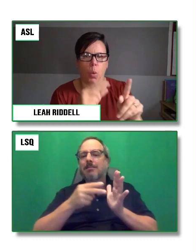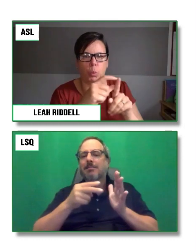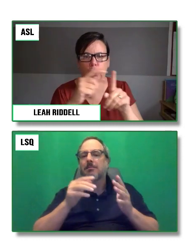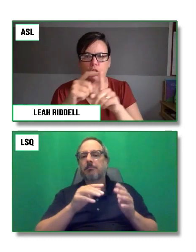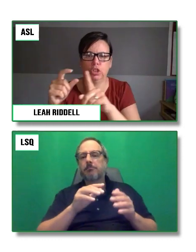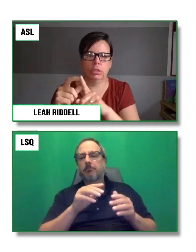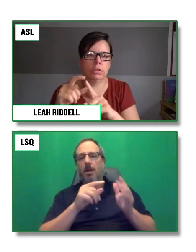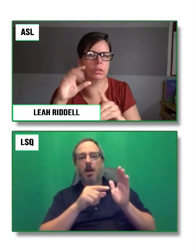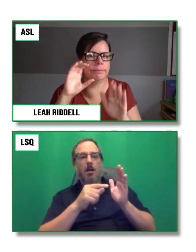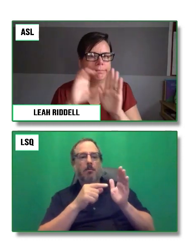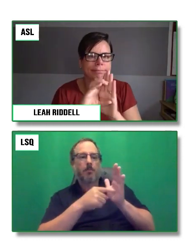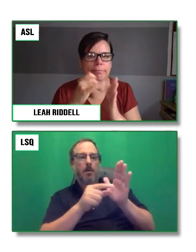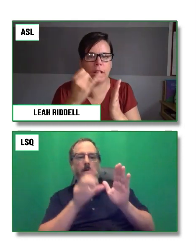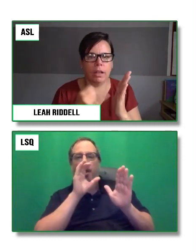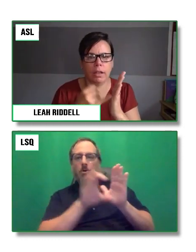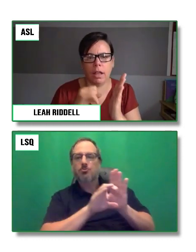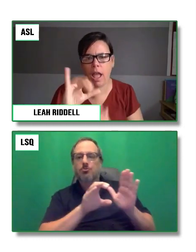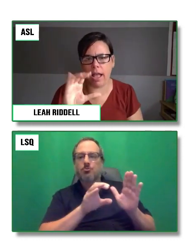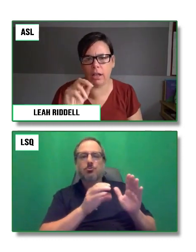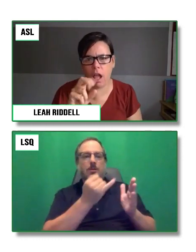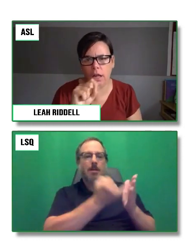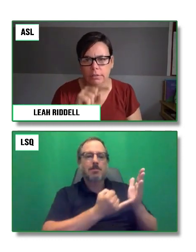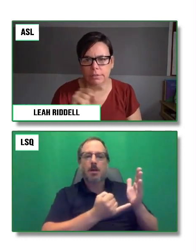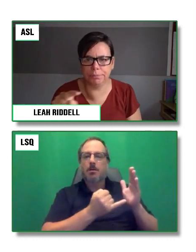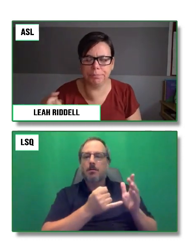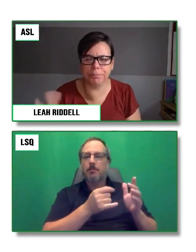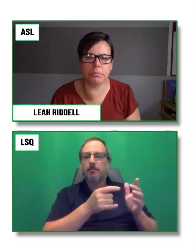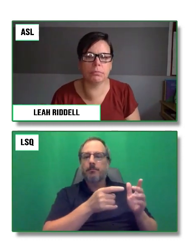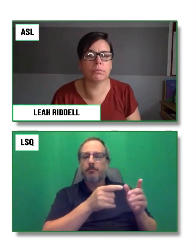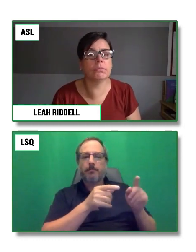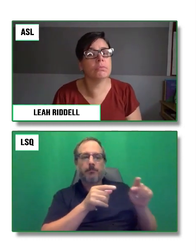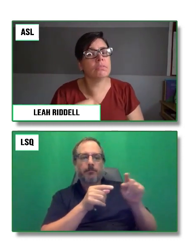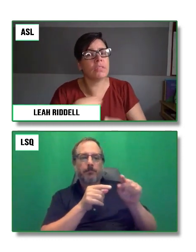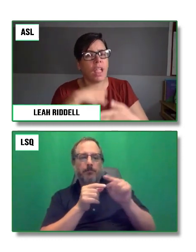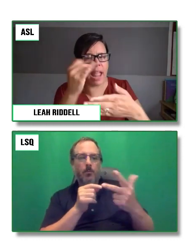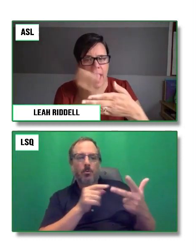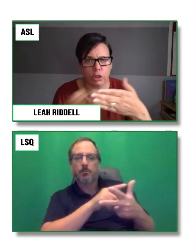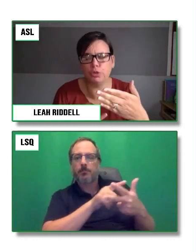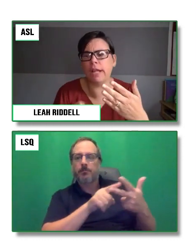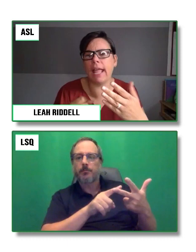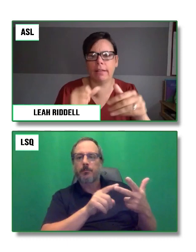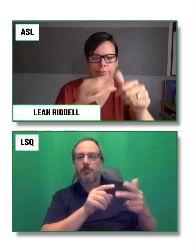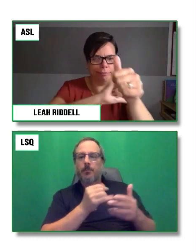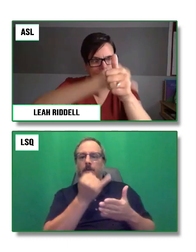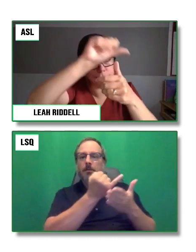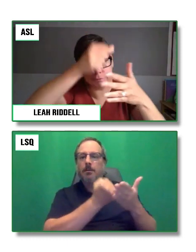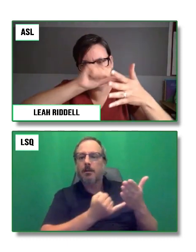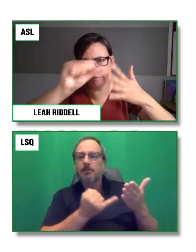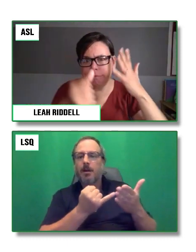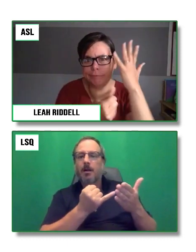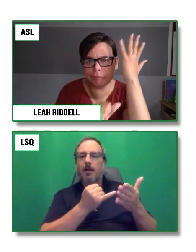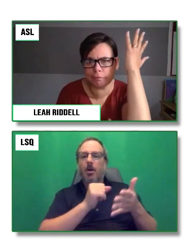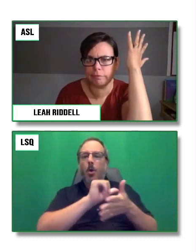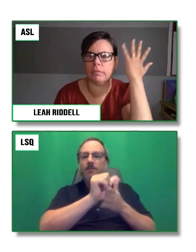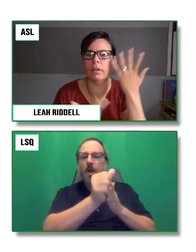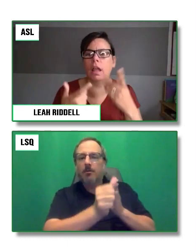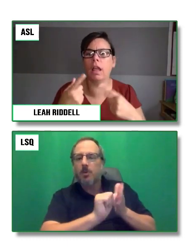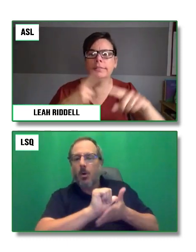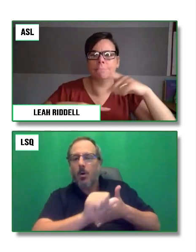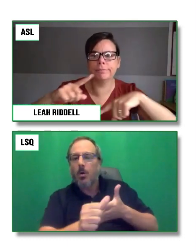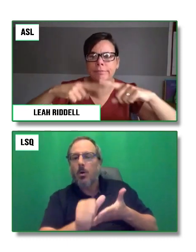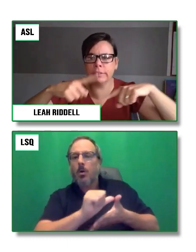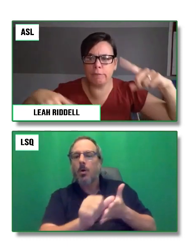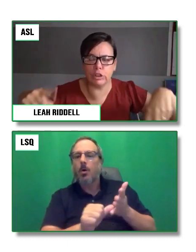et la vision. Ce que l'on voit ici au PowerPoint, on voit des images qui montrent 3 mots et 3 icônes de chacun de